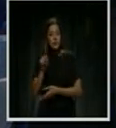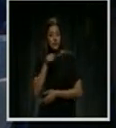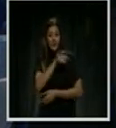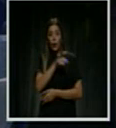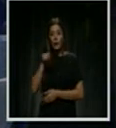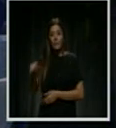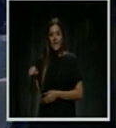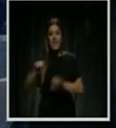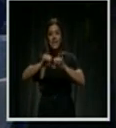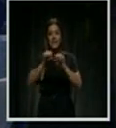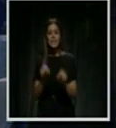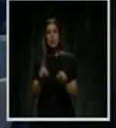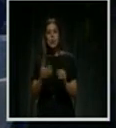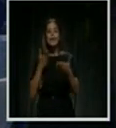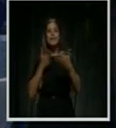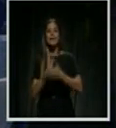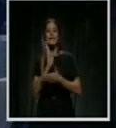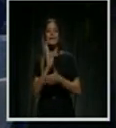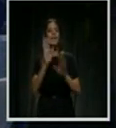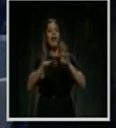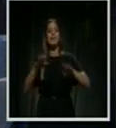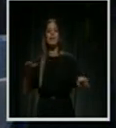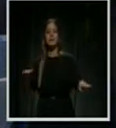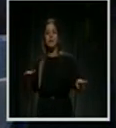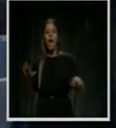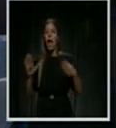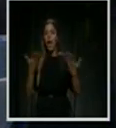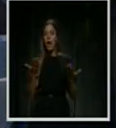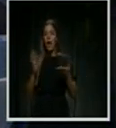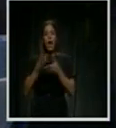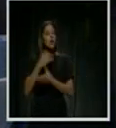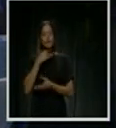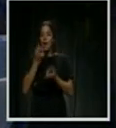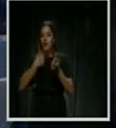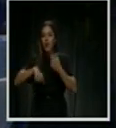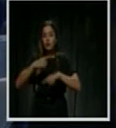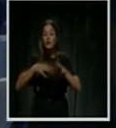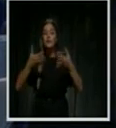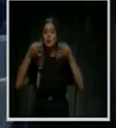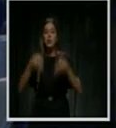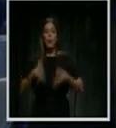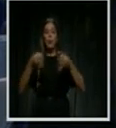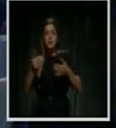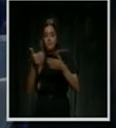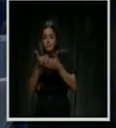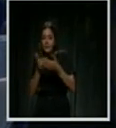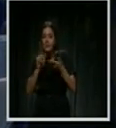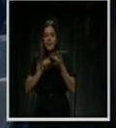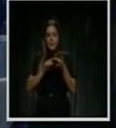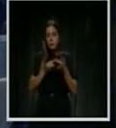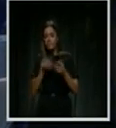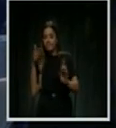kissru d-drittijiet fundamentali tagħna. Għaliex ma xandrux dak li kellhom ixandru jew għawġu